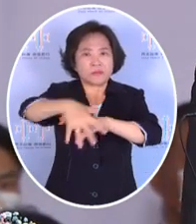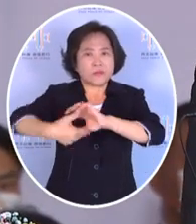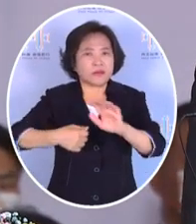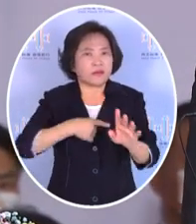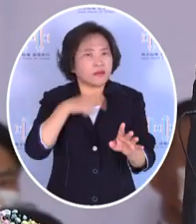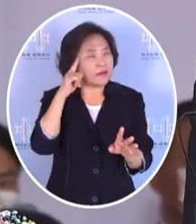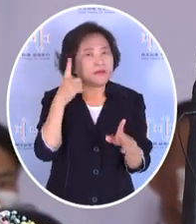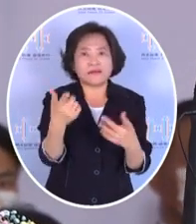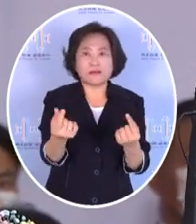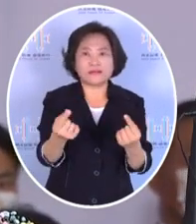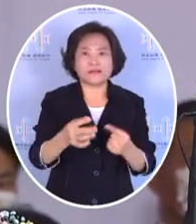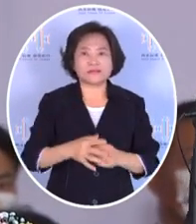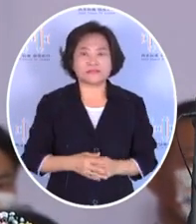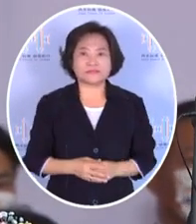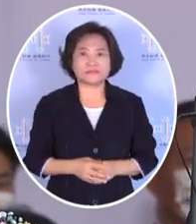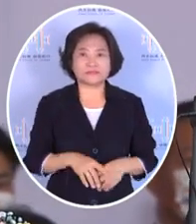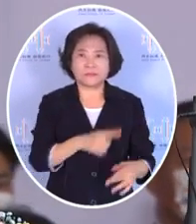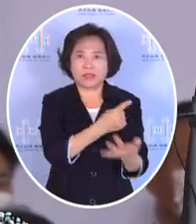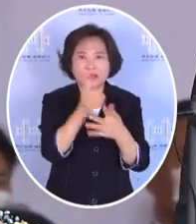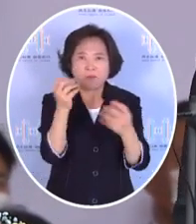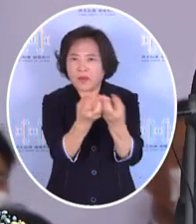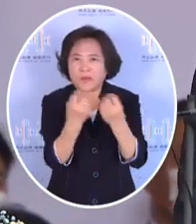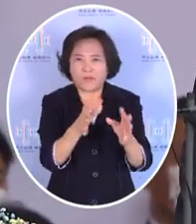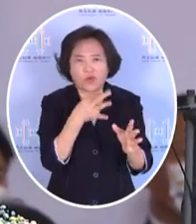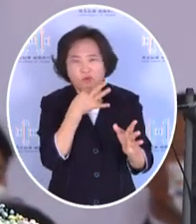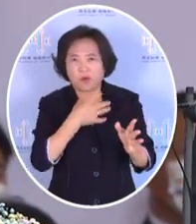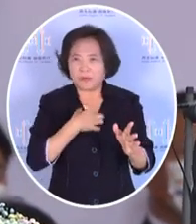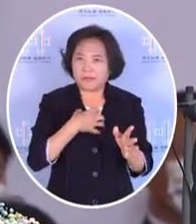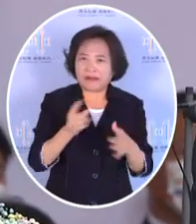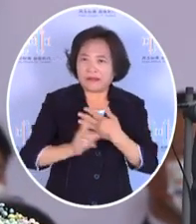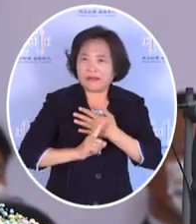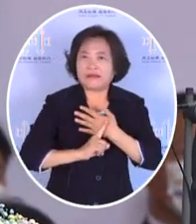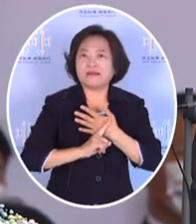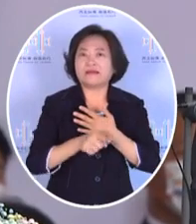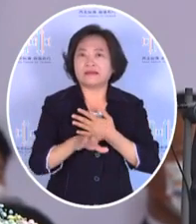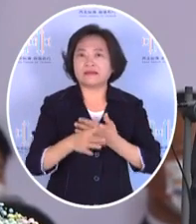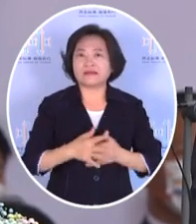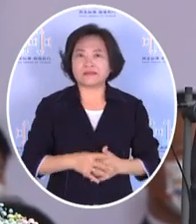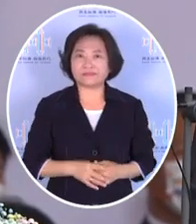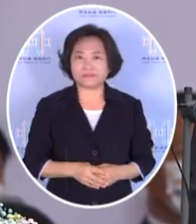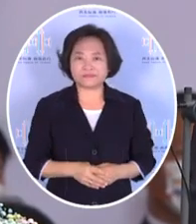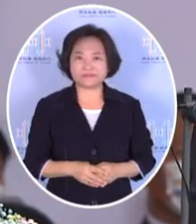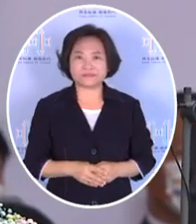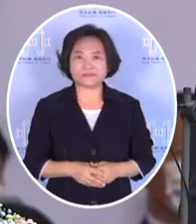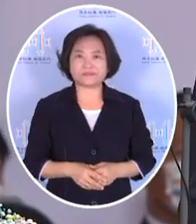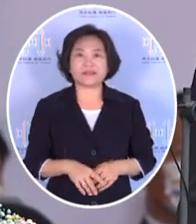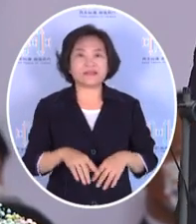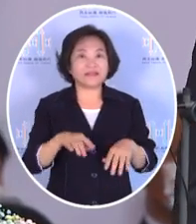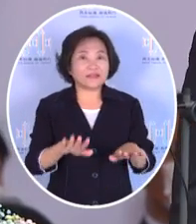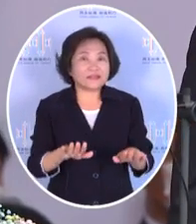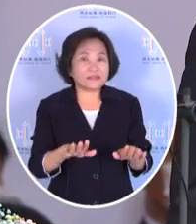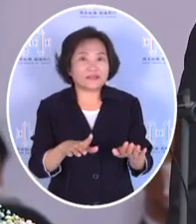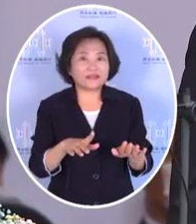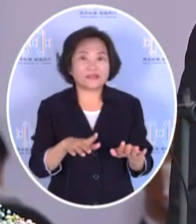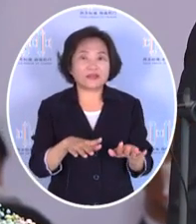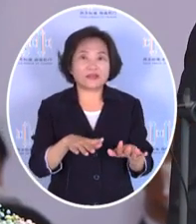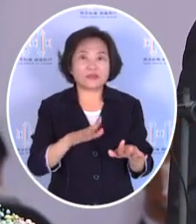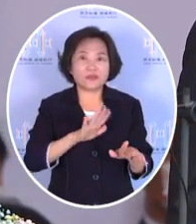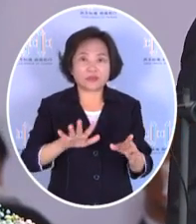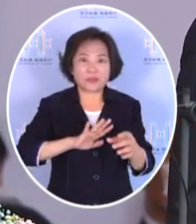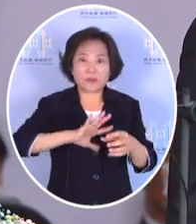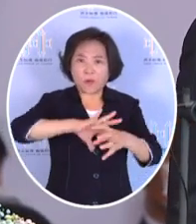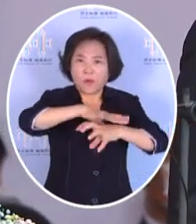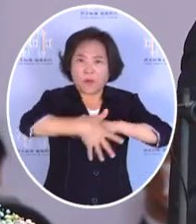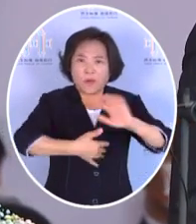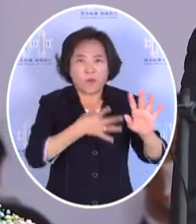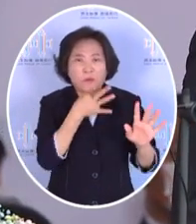界，都是惊涛骇浪的一年。但是也因为这场全球性的